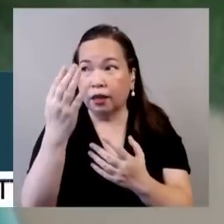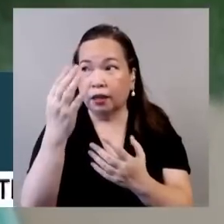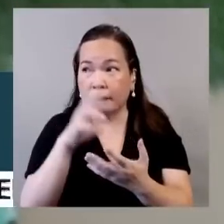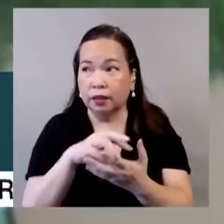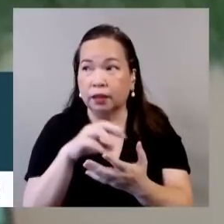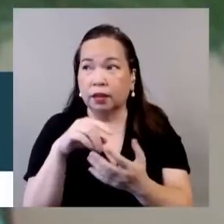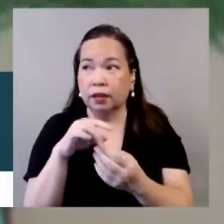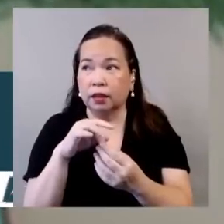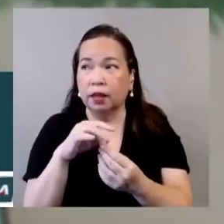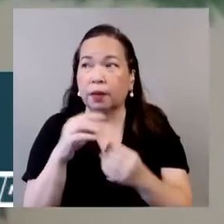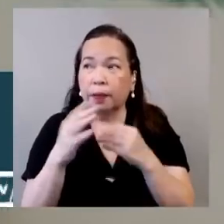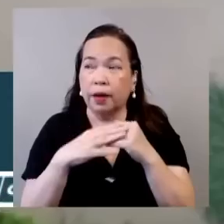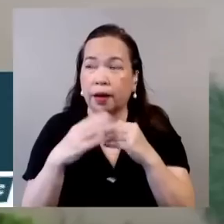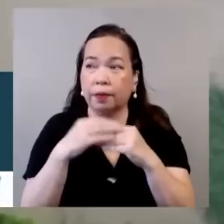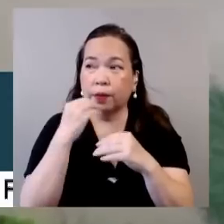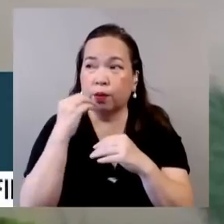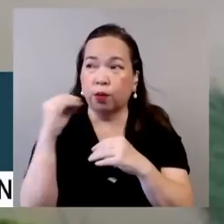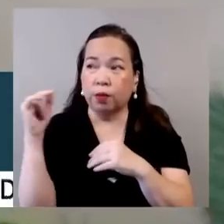sa airport ay